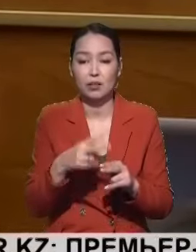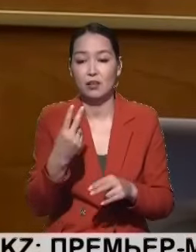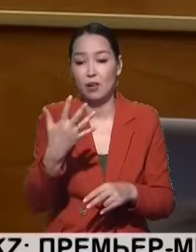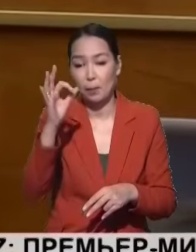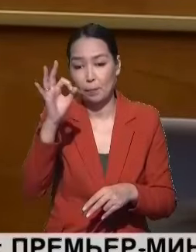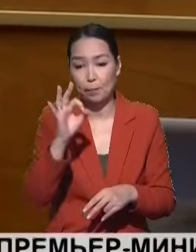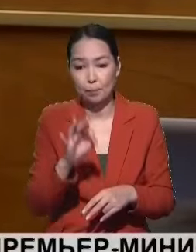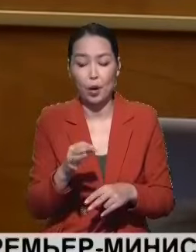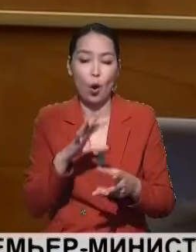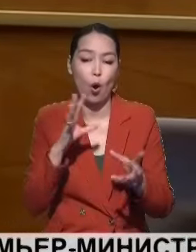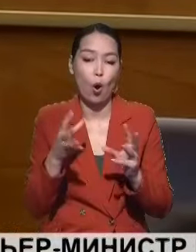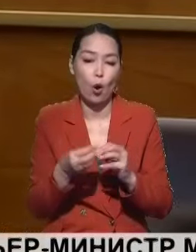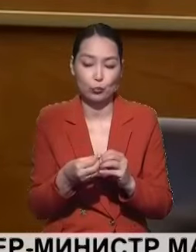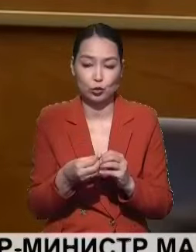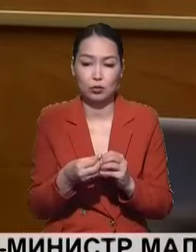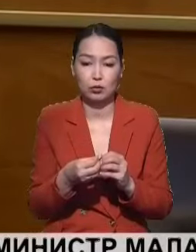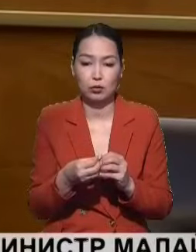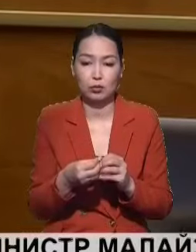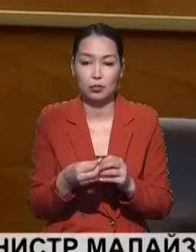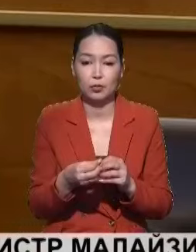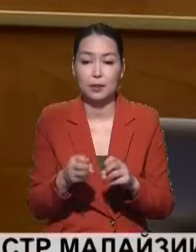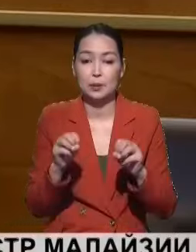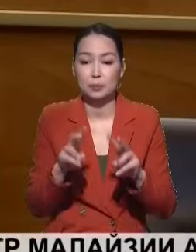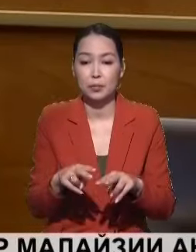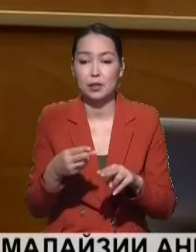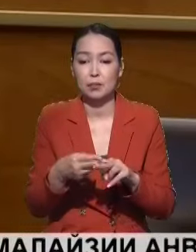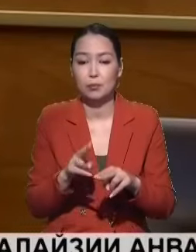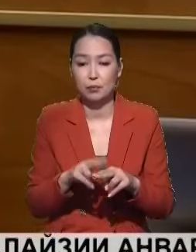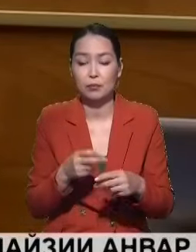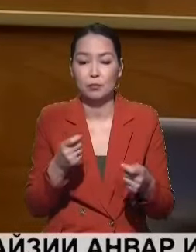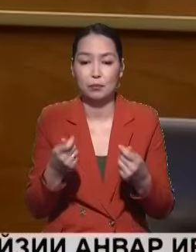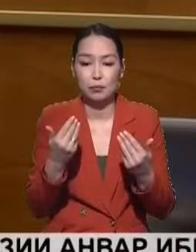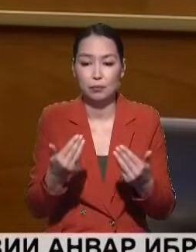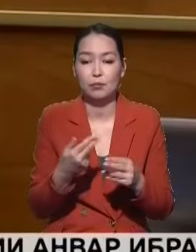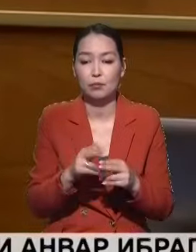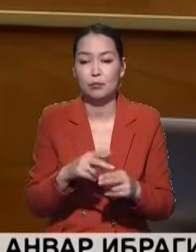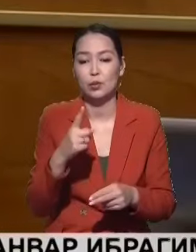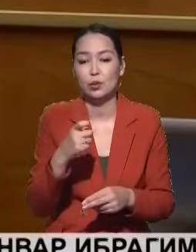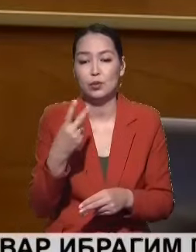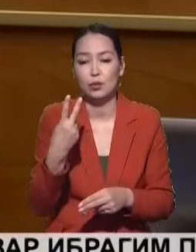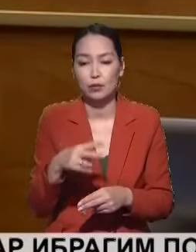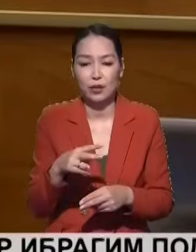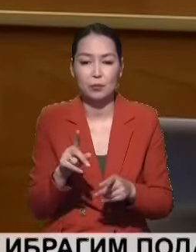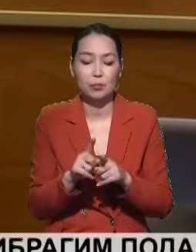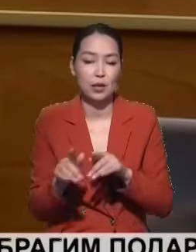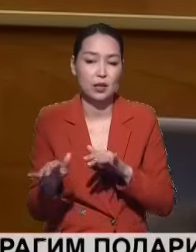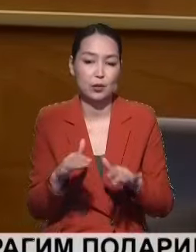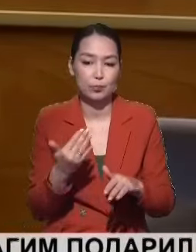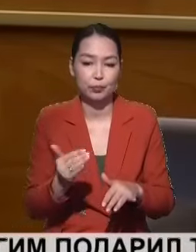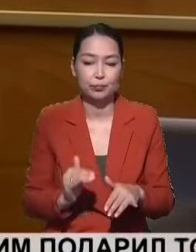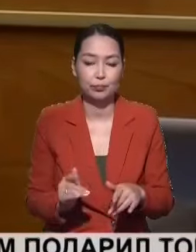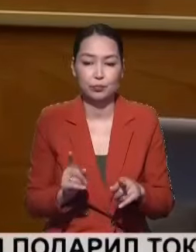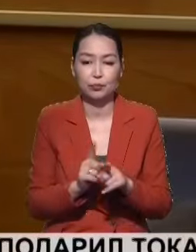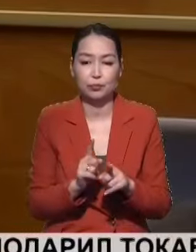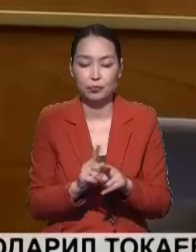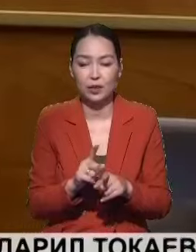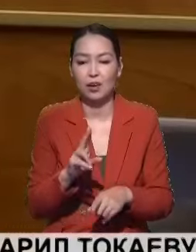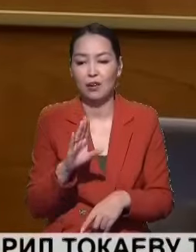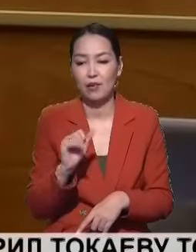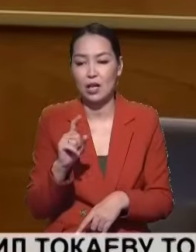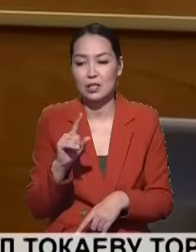от общего объема. Специально для этого правительством определены 129 эксклюзивных поставщиков из